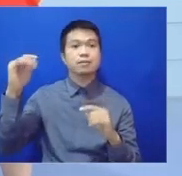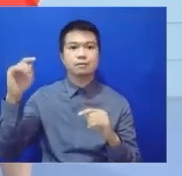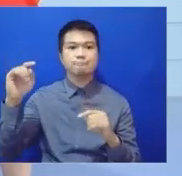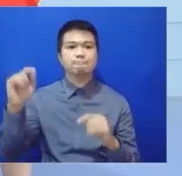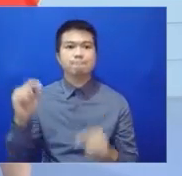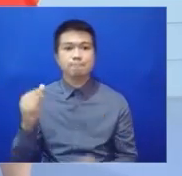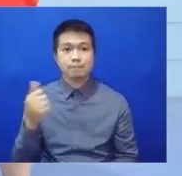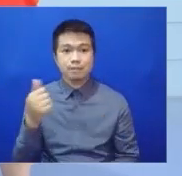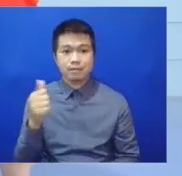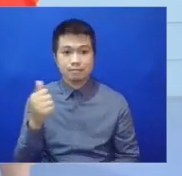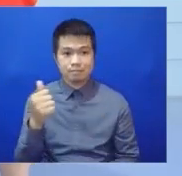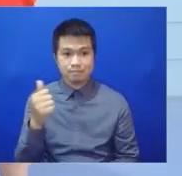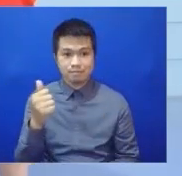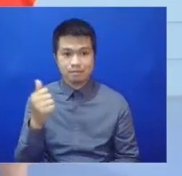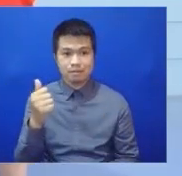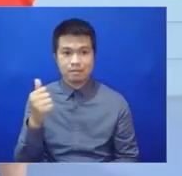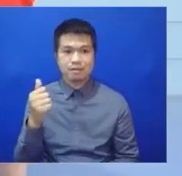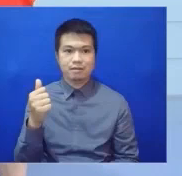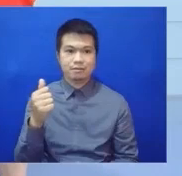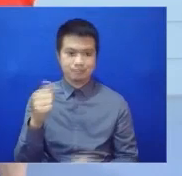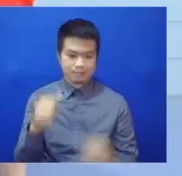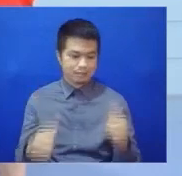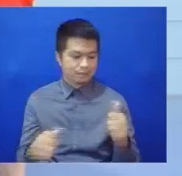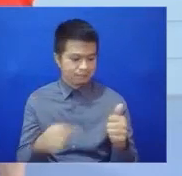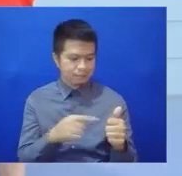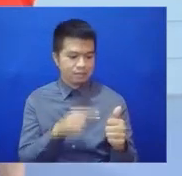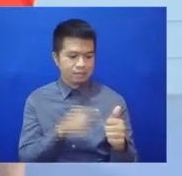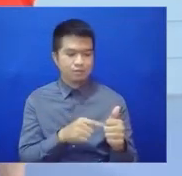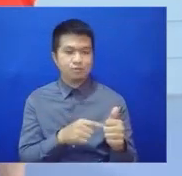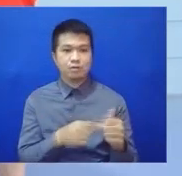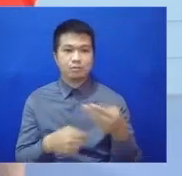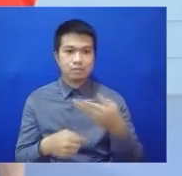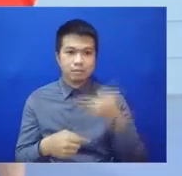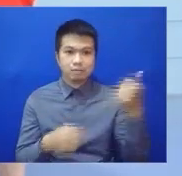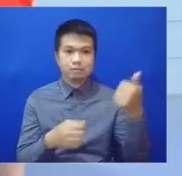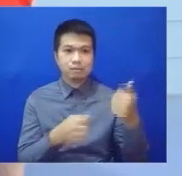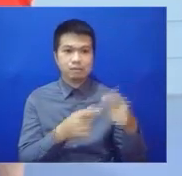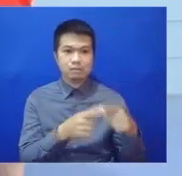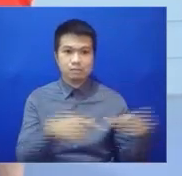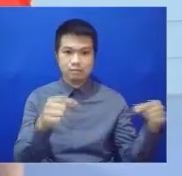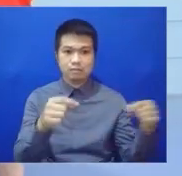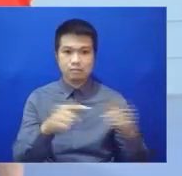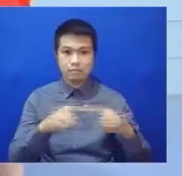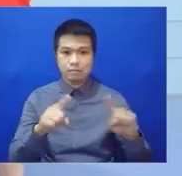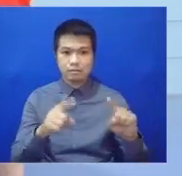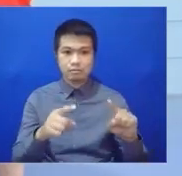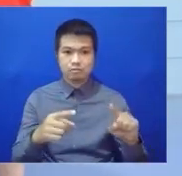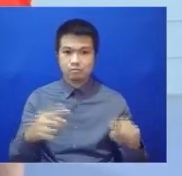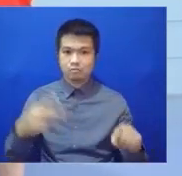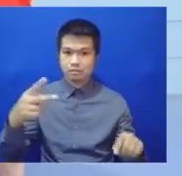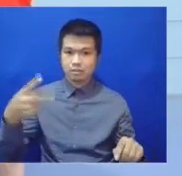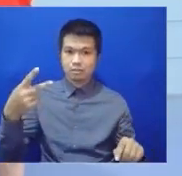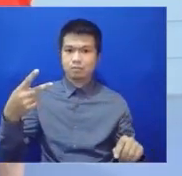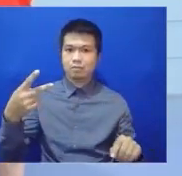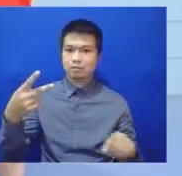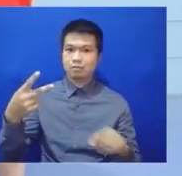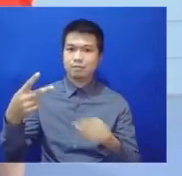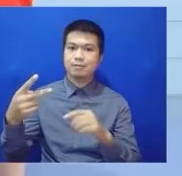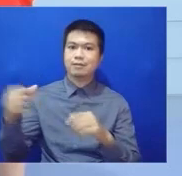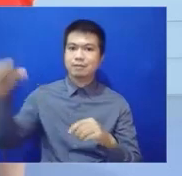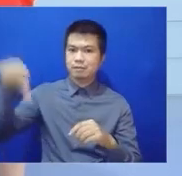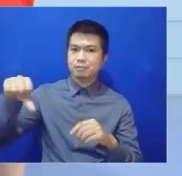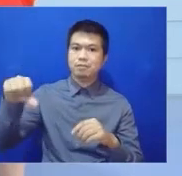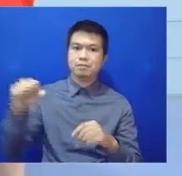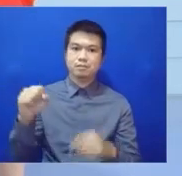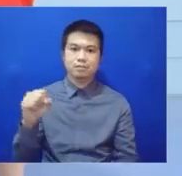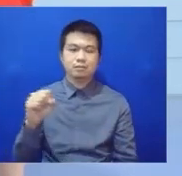3 beses silang nagtapat sa huling 2 taon at talo ang Pinay sa 2 pagkakataon. 2020 ang huling talo ni